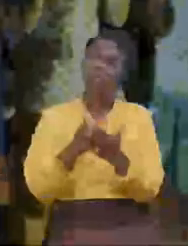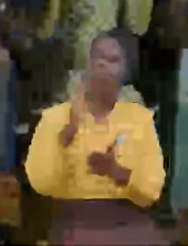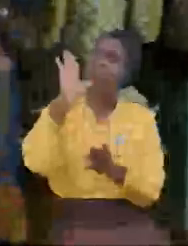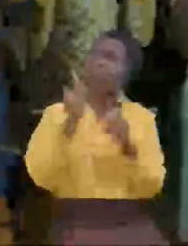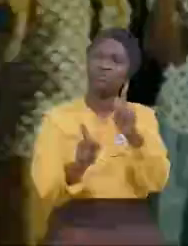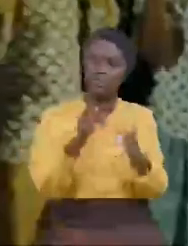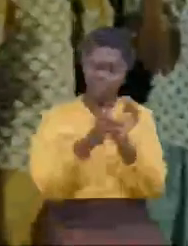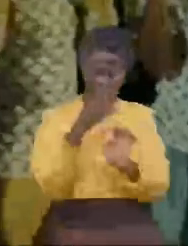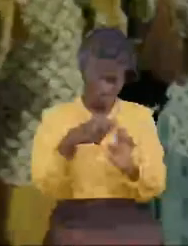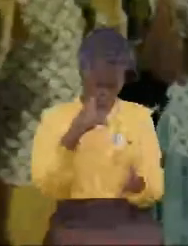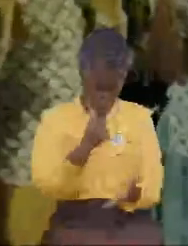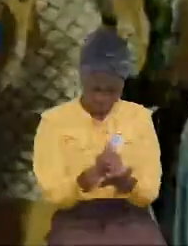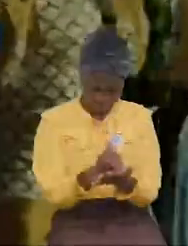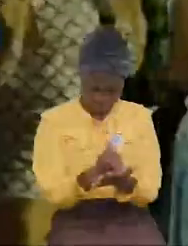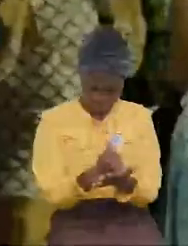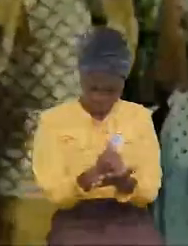peuple.